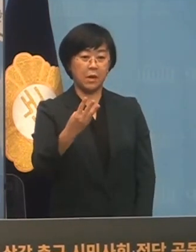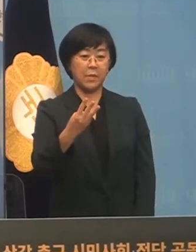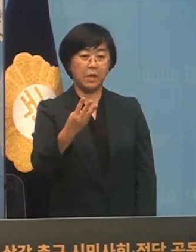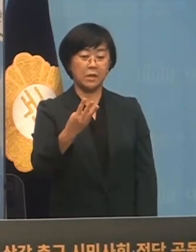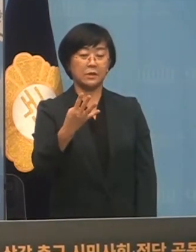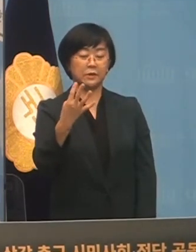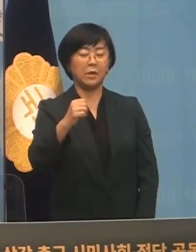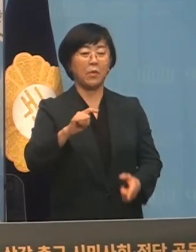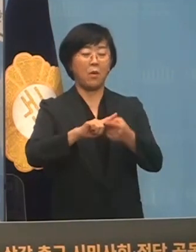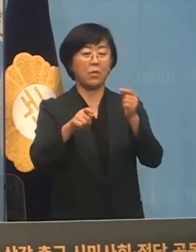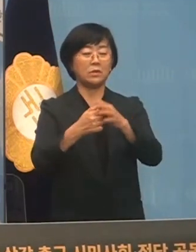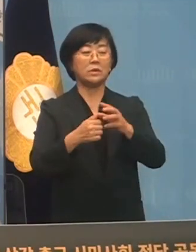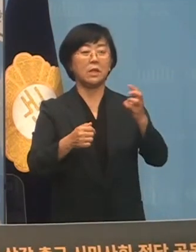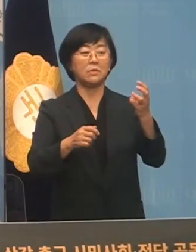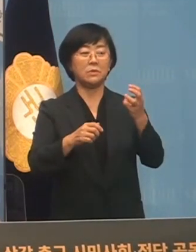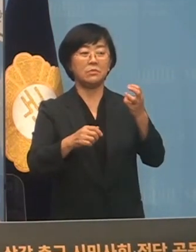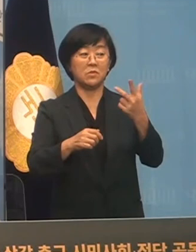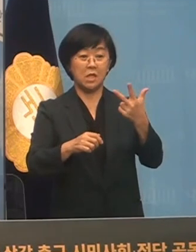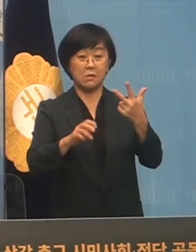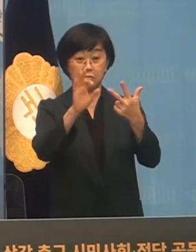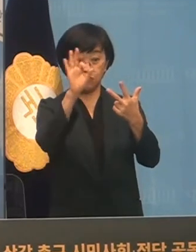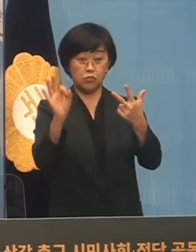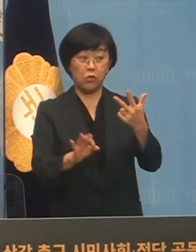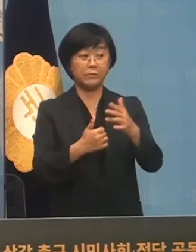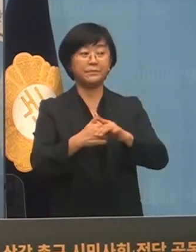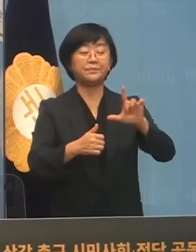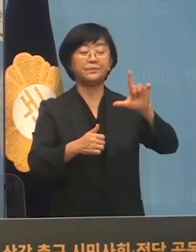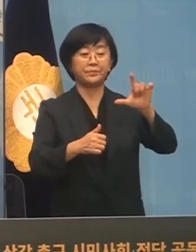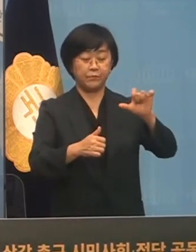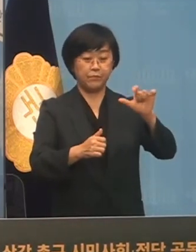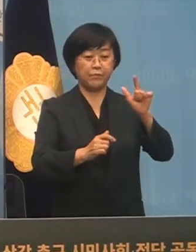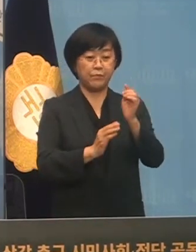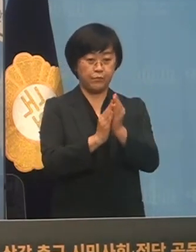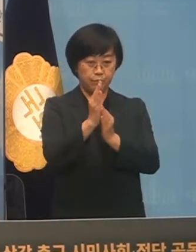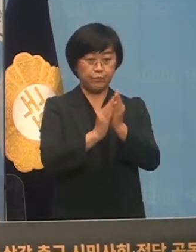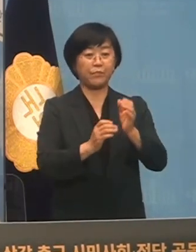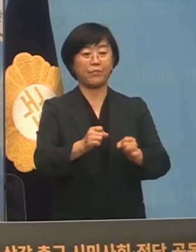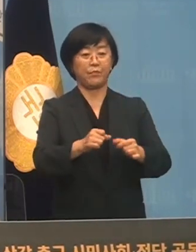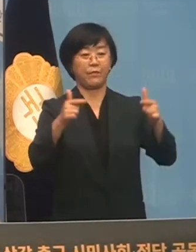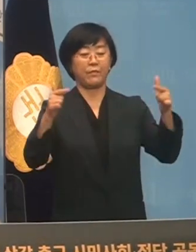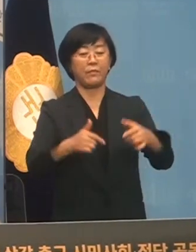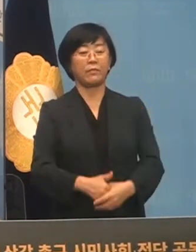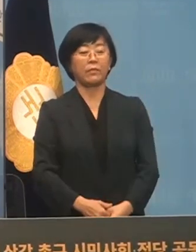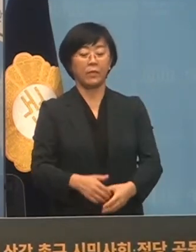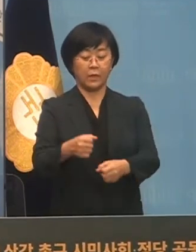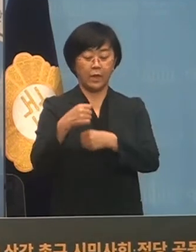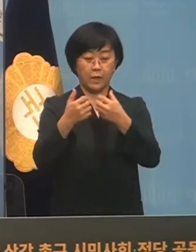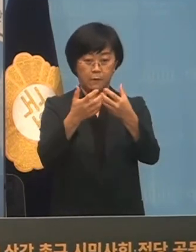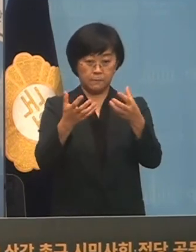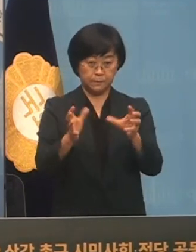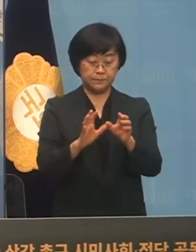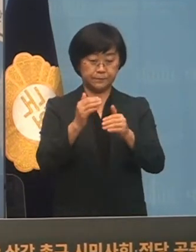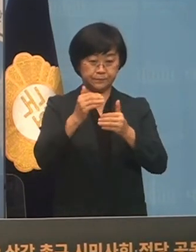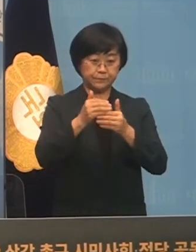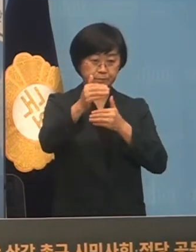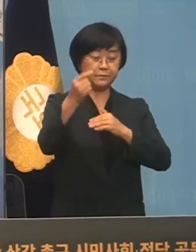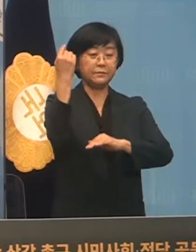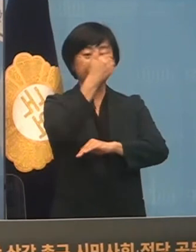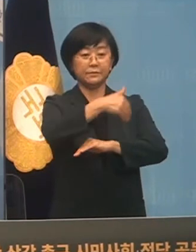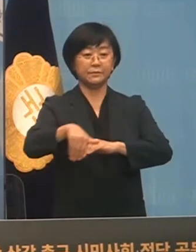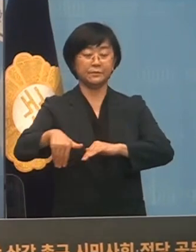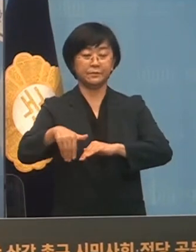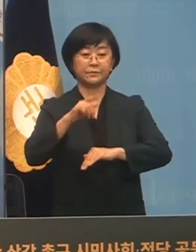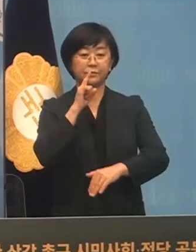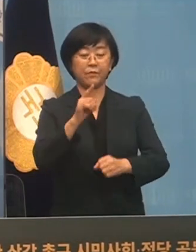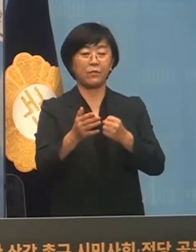3,347억 원에 비하면 무려 37%, 15조 가까이 늘어났습니다. 국방부의 준비계획에 따르면